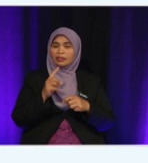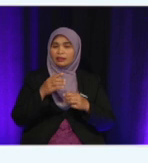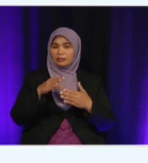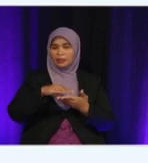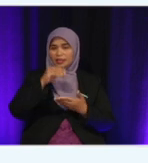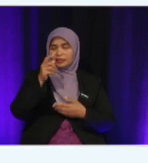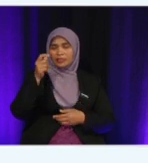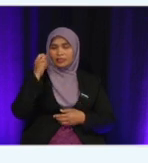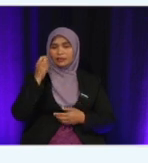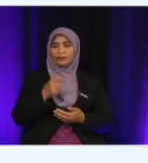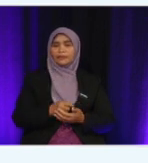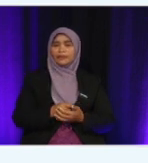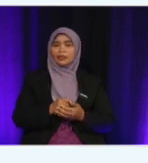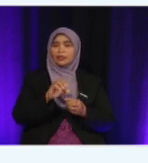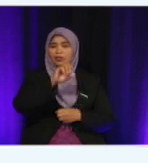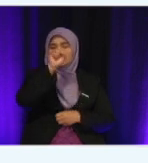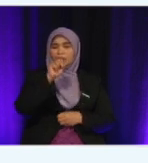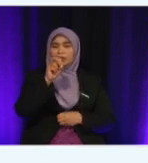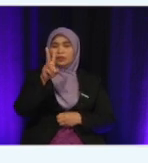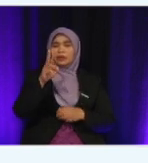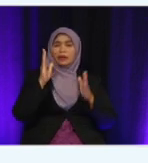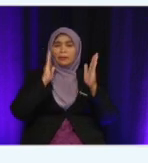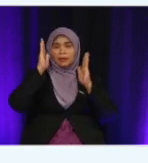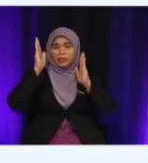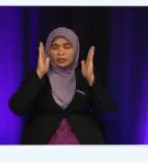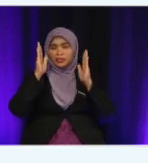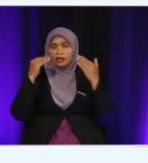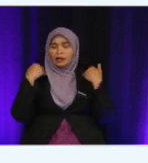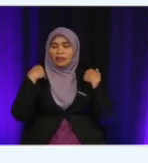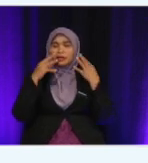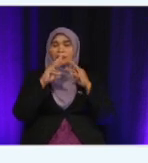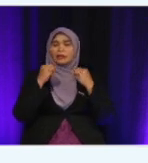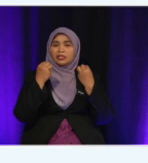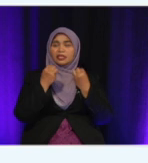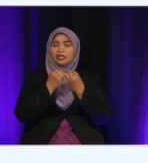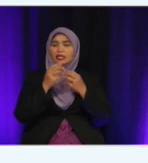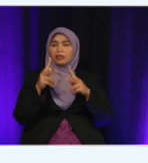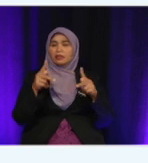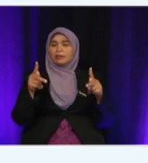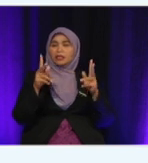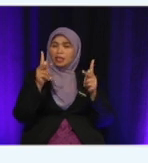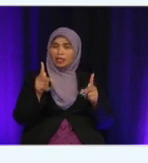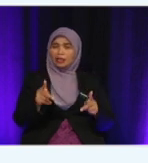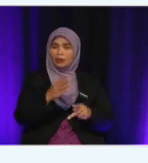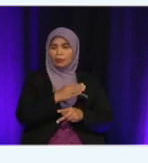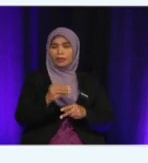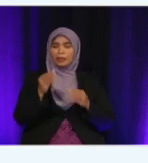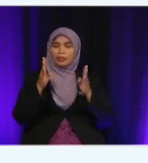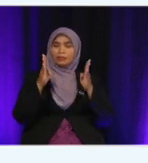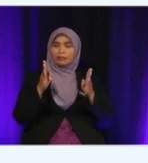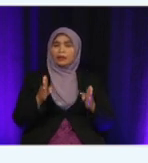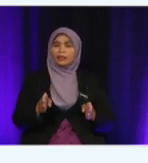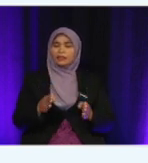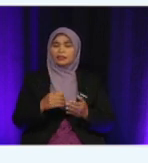dan soal yang kedua Malaysia mempunyai masyarakat yang berbilang bangsa dan agama Apakah peranan yang boleh